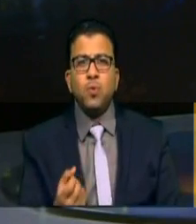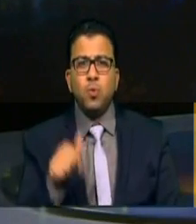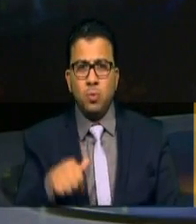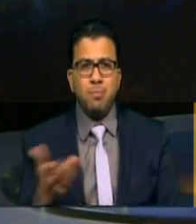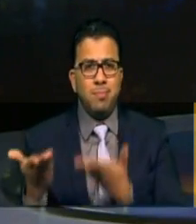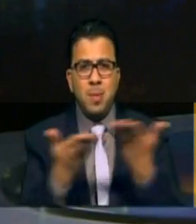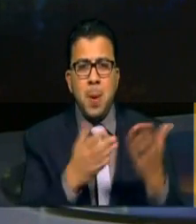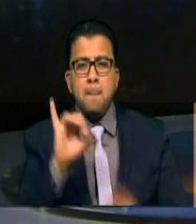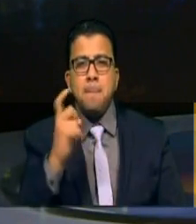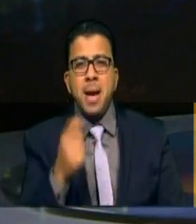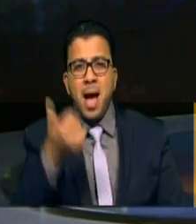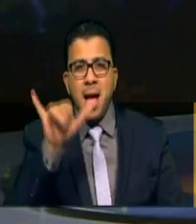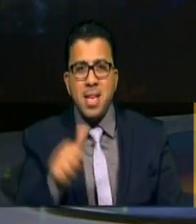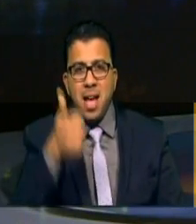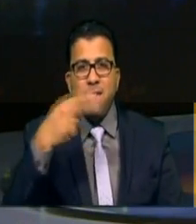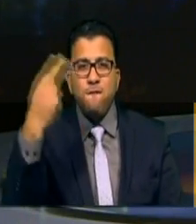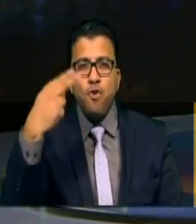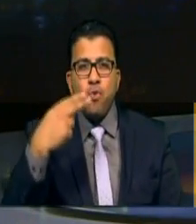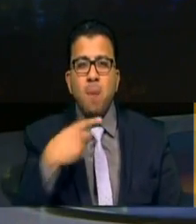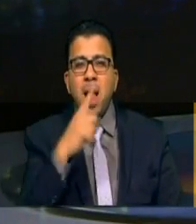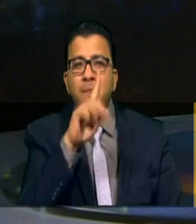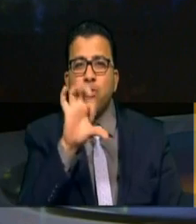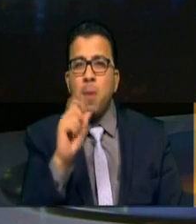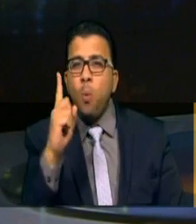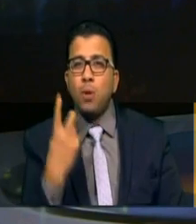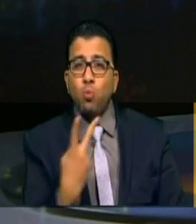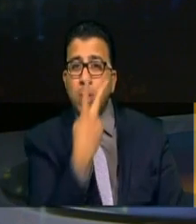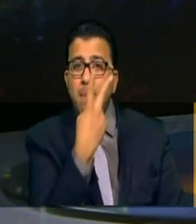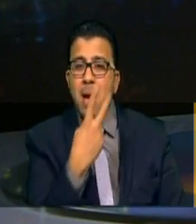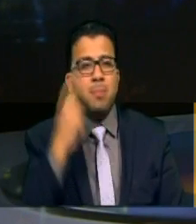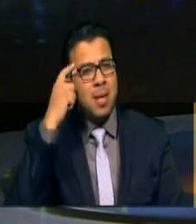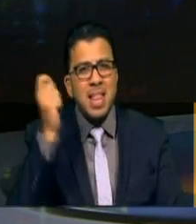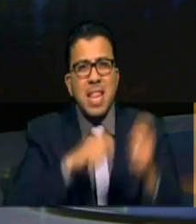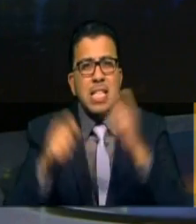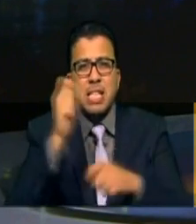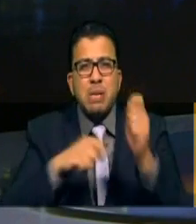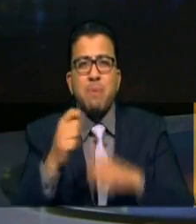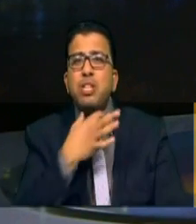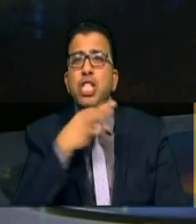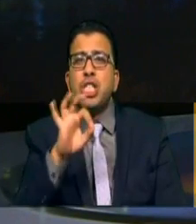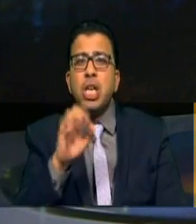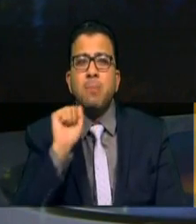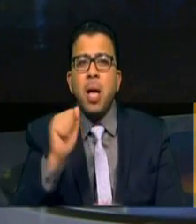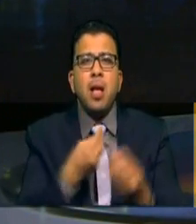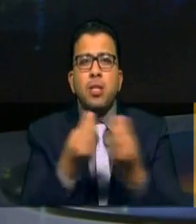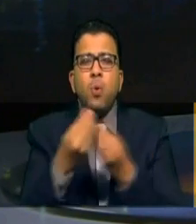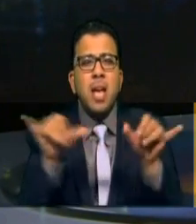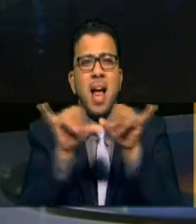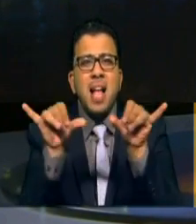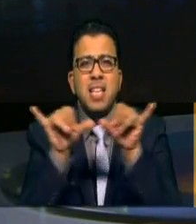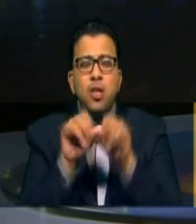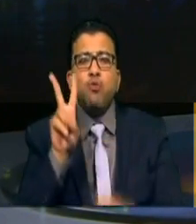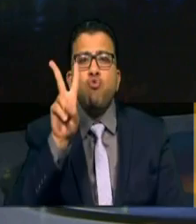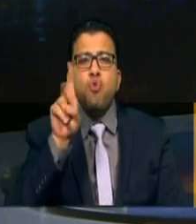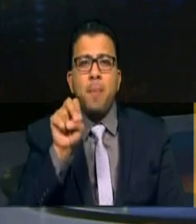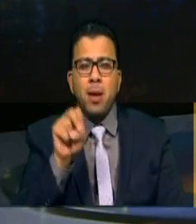استضاف مركز مرايا للفنون ومركز 1971 للتصاميم المعاصرة منتدى وسائل التواصل الاجتماعي على